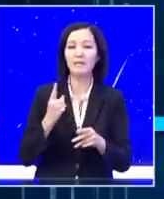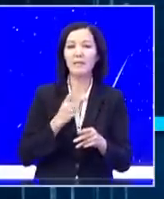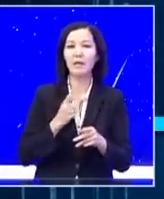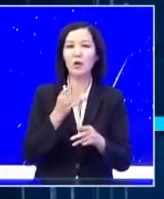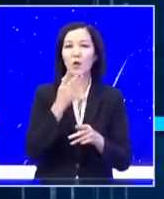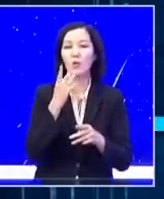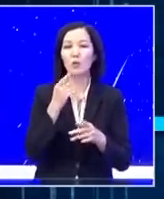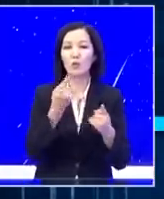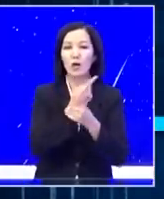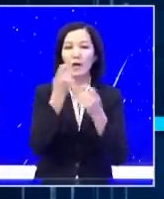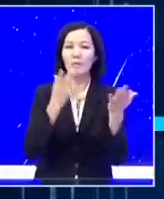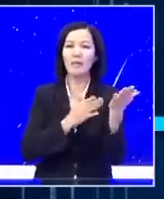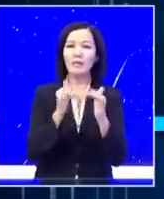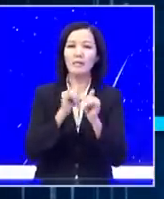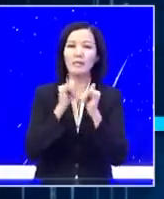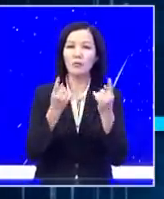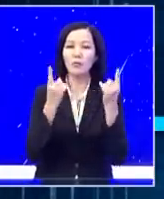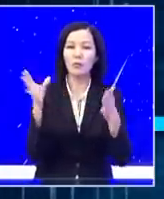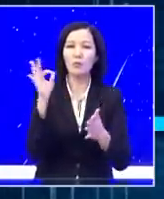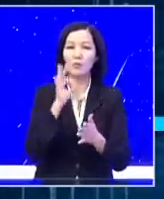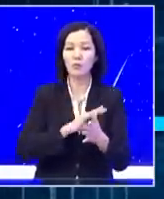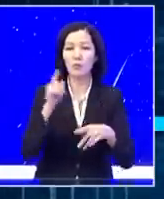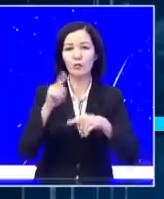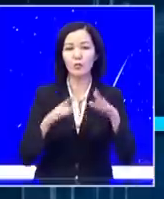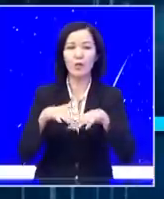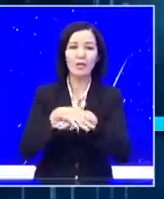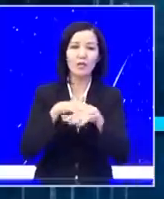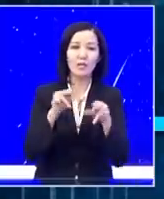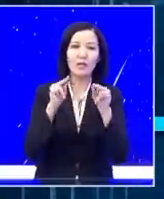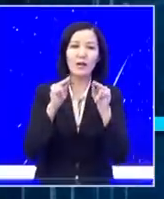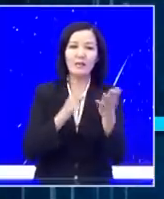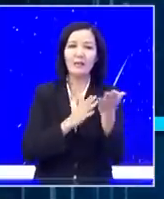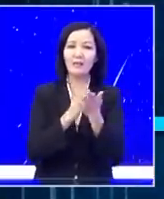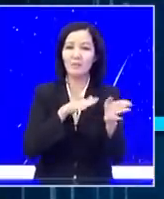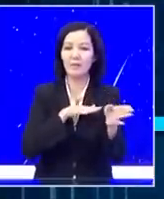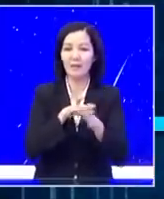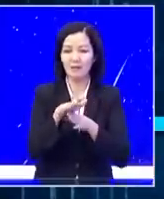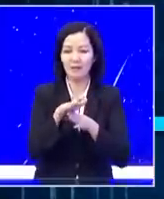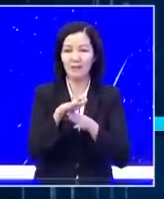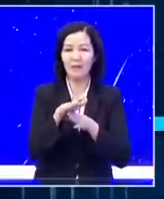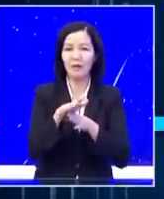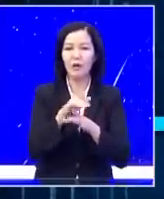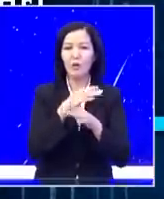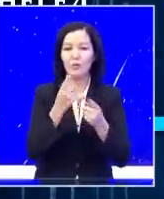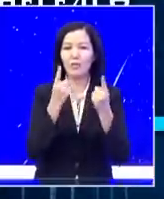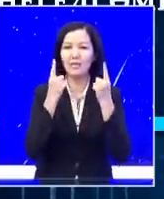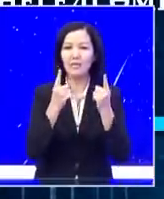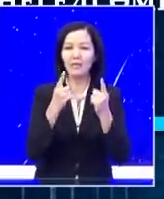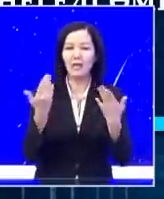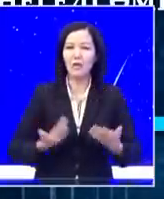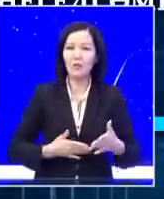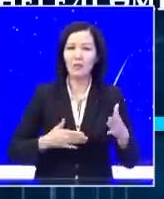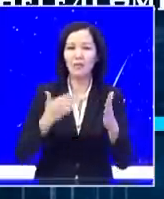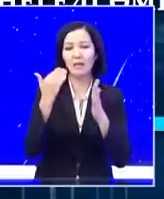дамуына елеулі үлес қосып, туған еліне адал қызмет етудің жарқын үлгісін айналды. Талай тың әлеуметтік